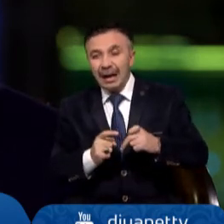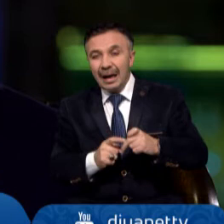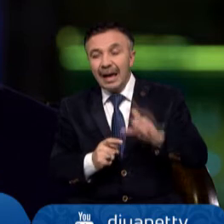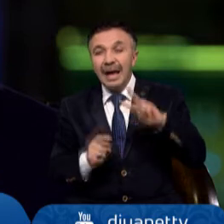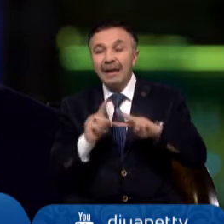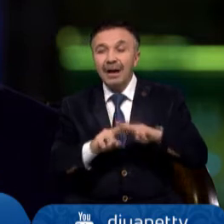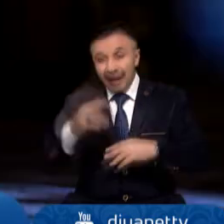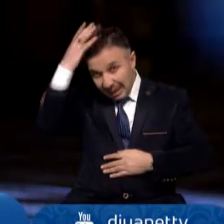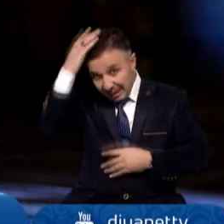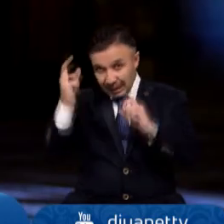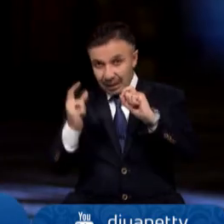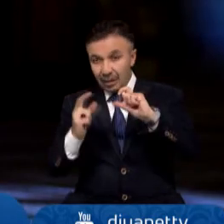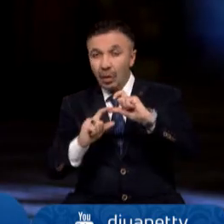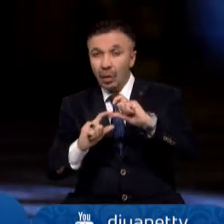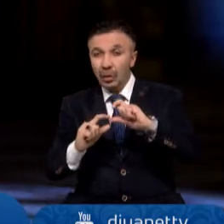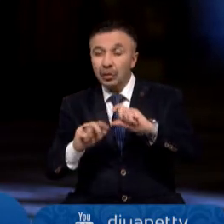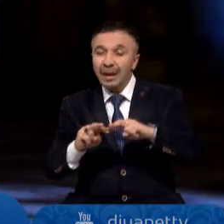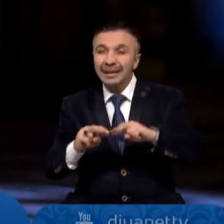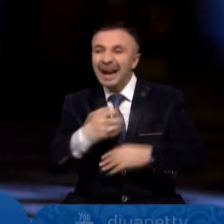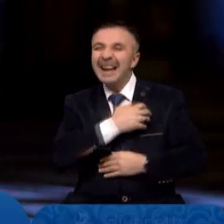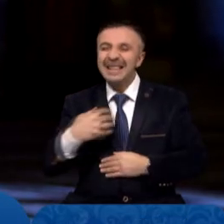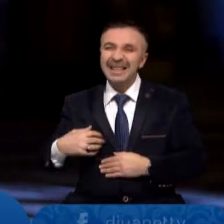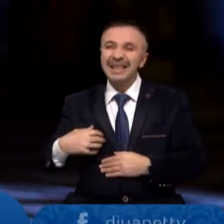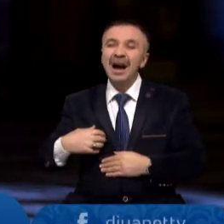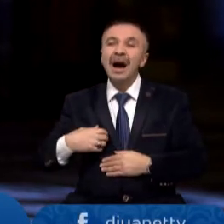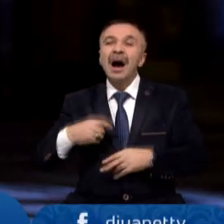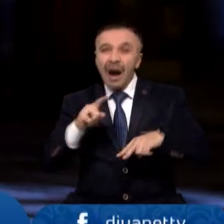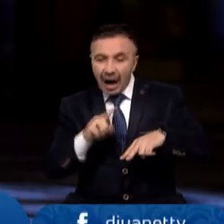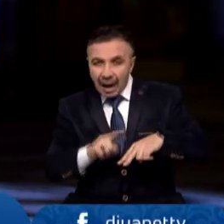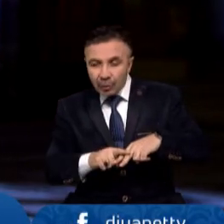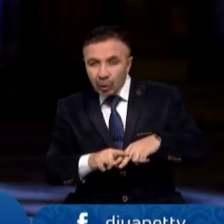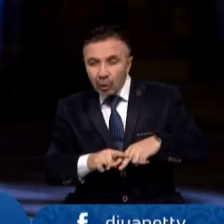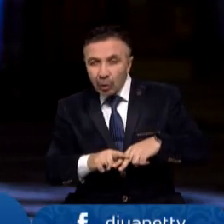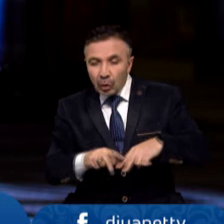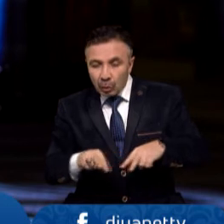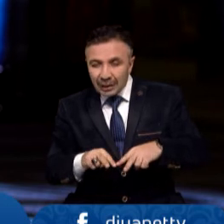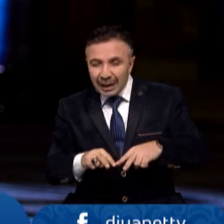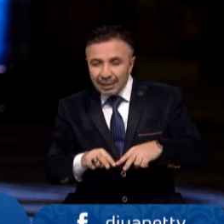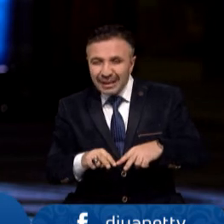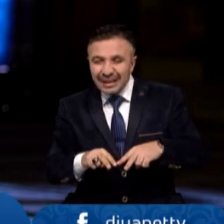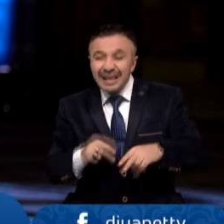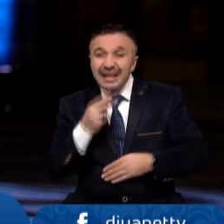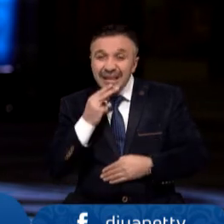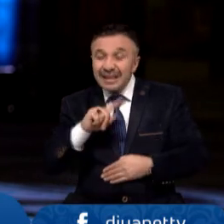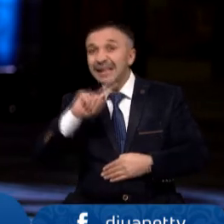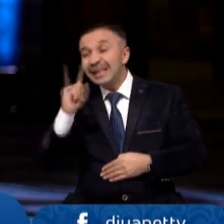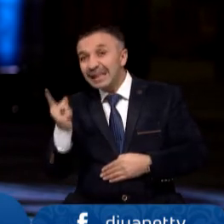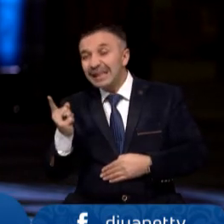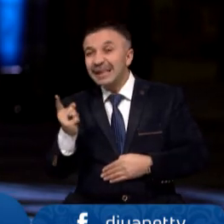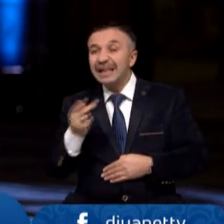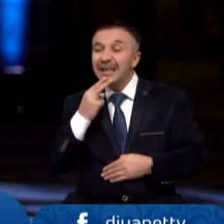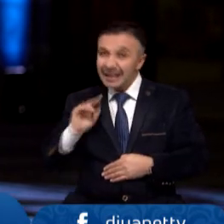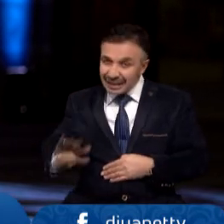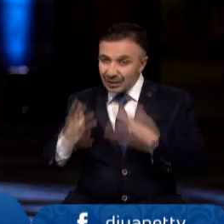annesidir bu Abdülmuttalib'in torunu Abdülmuttalib'in kızının kızı